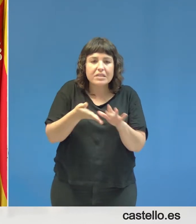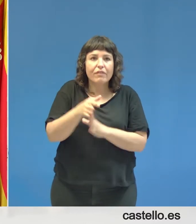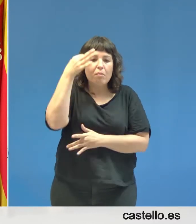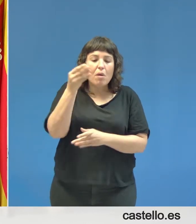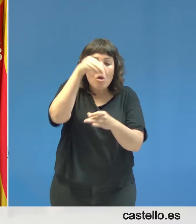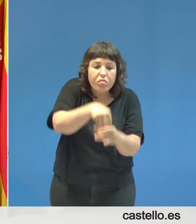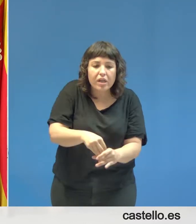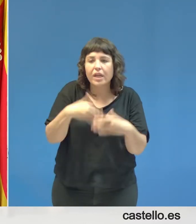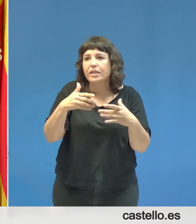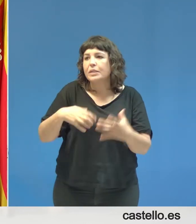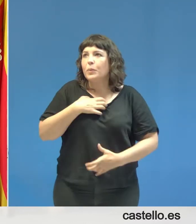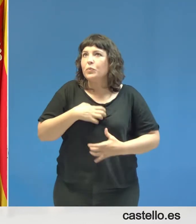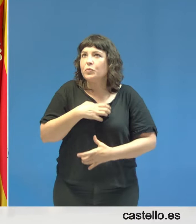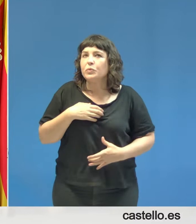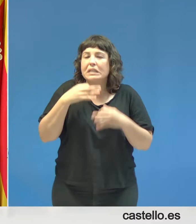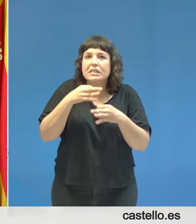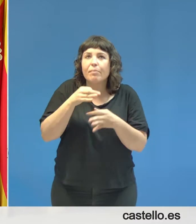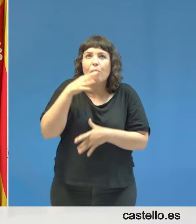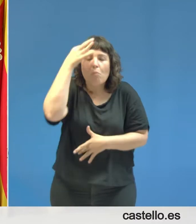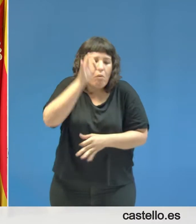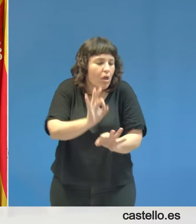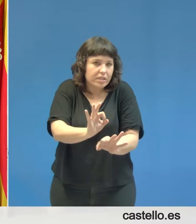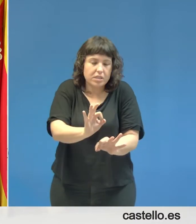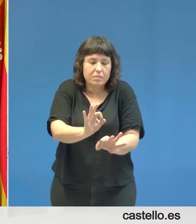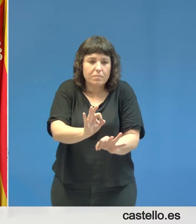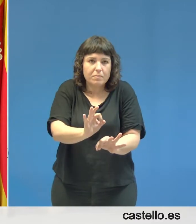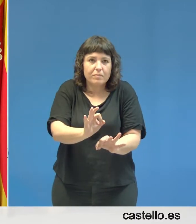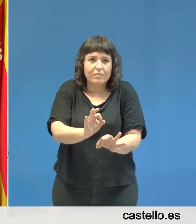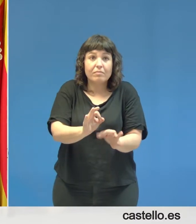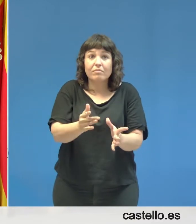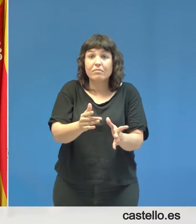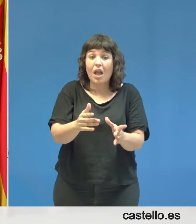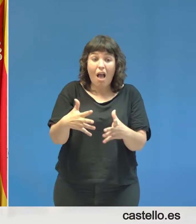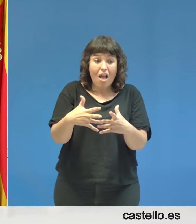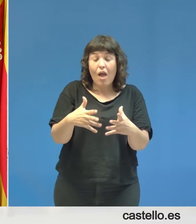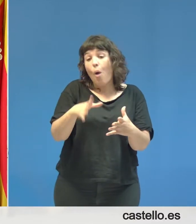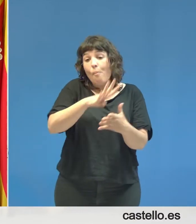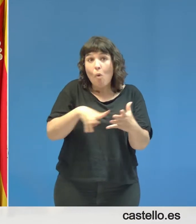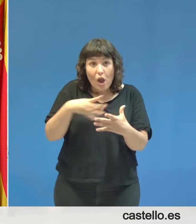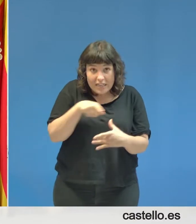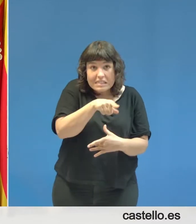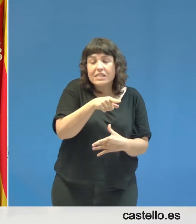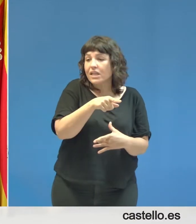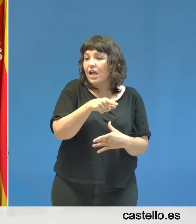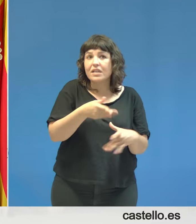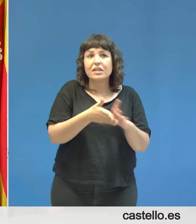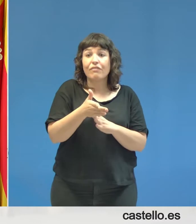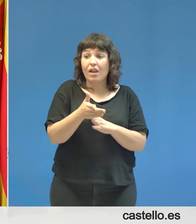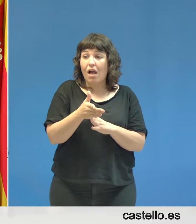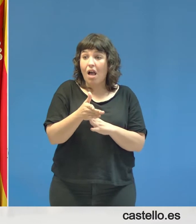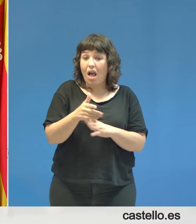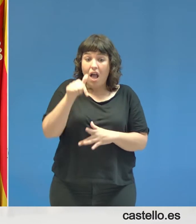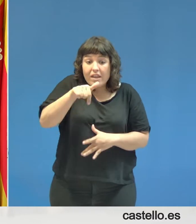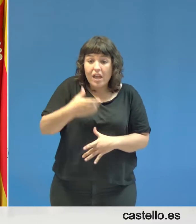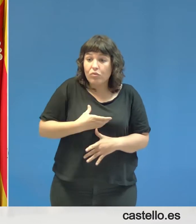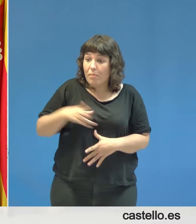sempre entre la pols, et seguirà una polseguera. Amb l'esperit d'aquests versos estellers vaig entrar a aquest Ajuntament sense altra pretensió